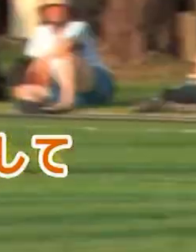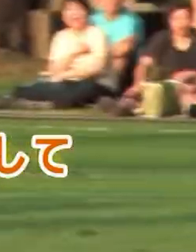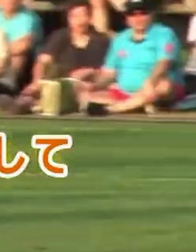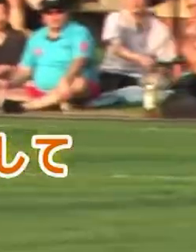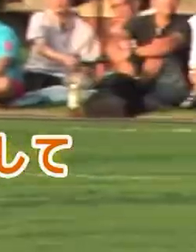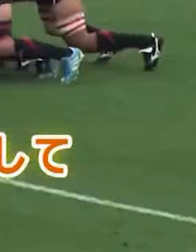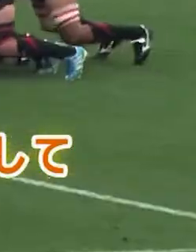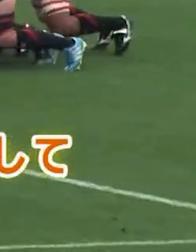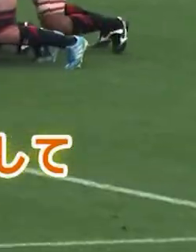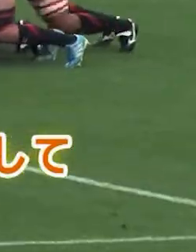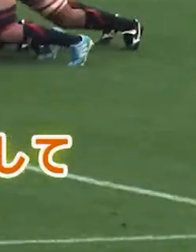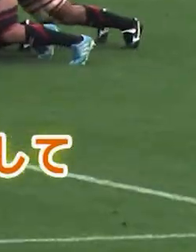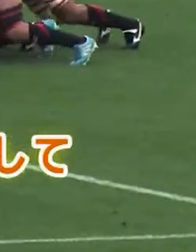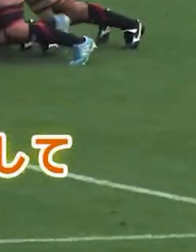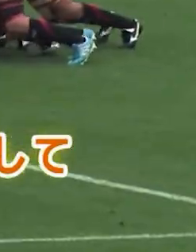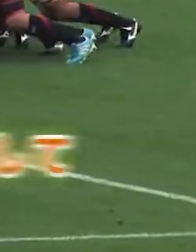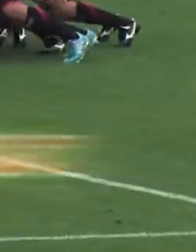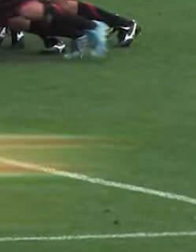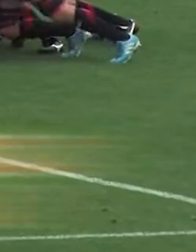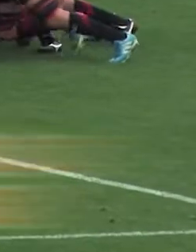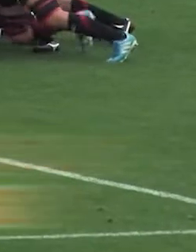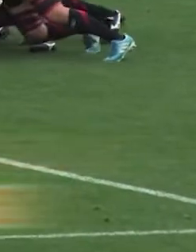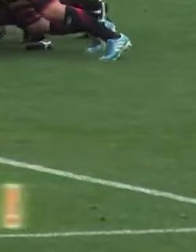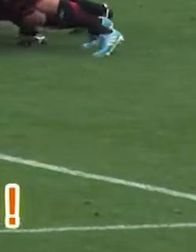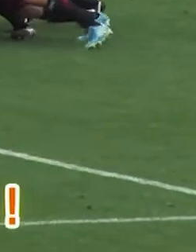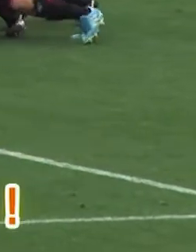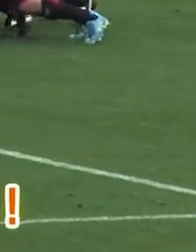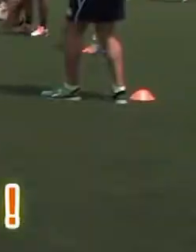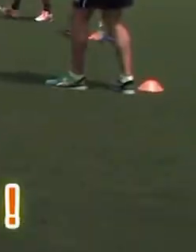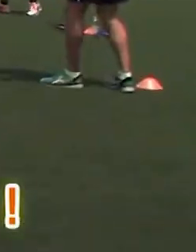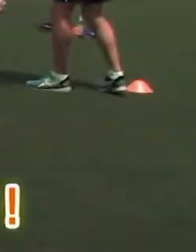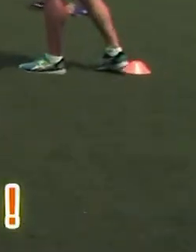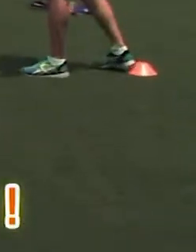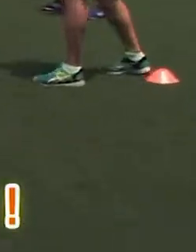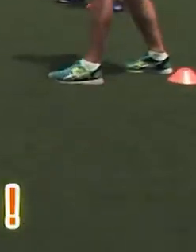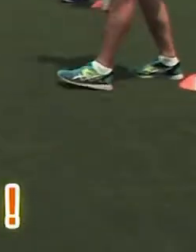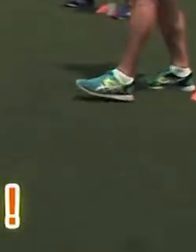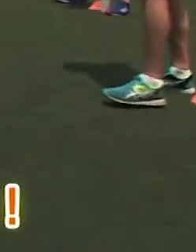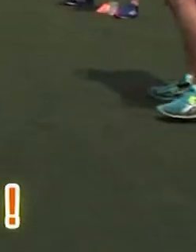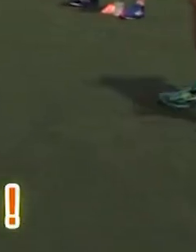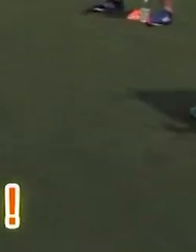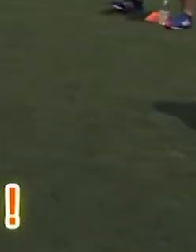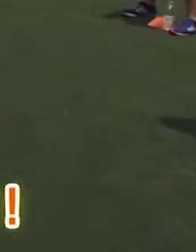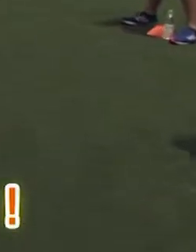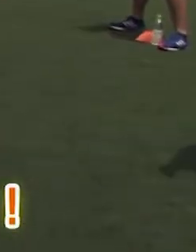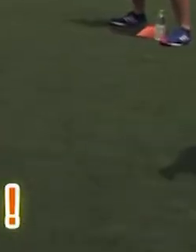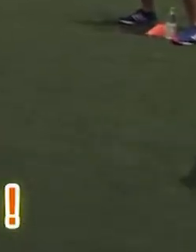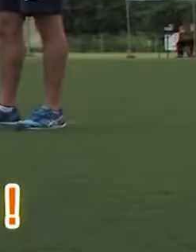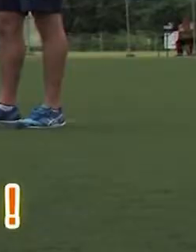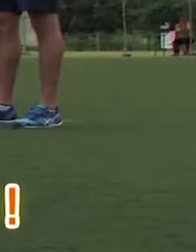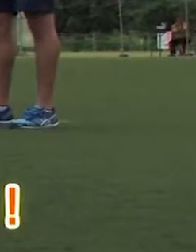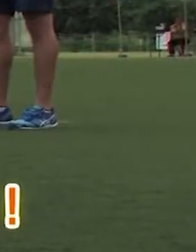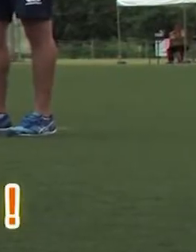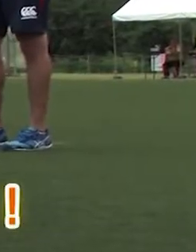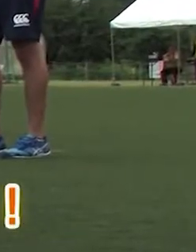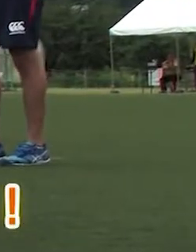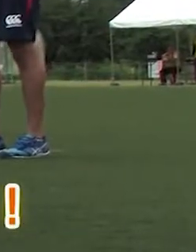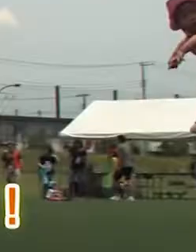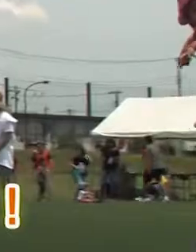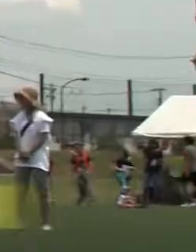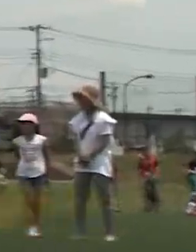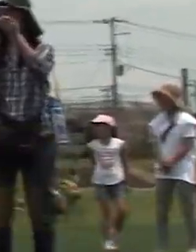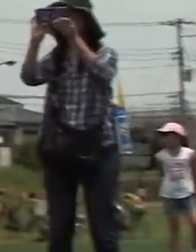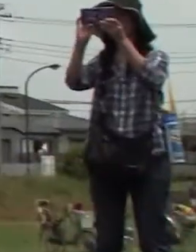てスクラムを組んでいきたい。ラグビーが盛り上がれば府中の町も人も元気にな